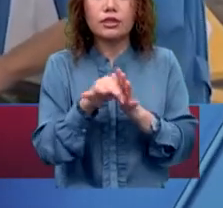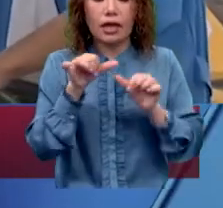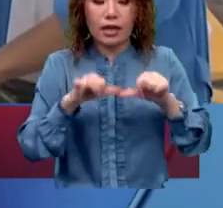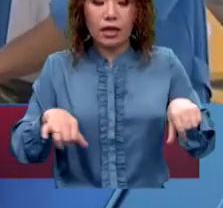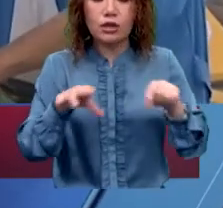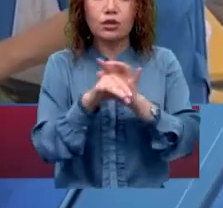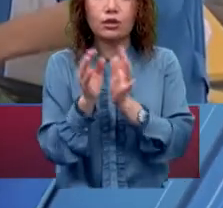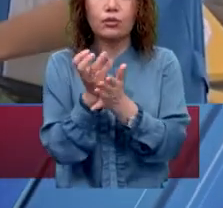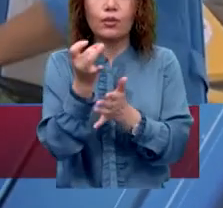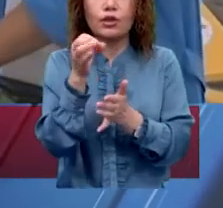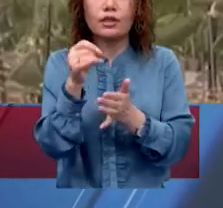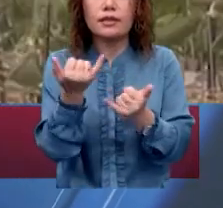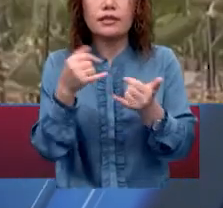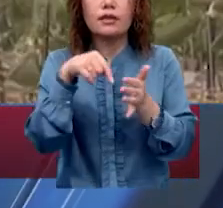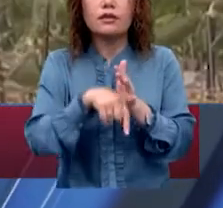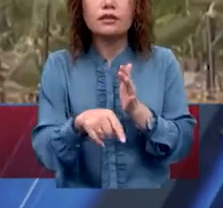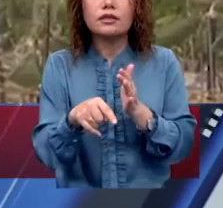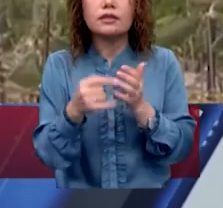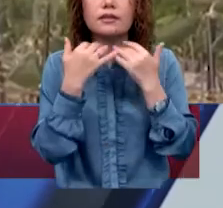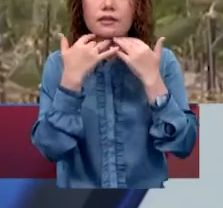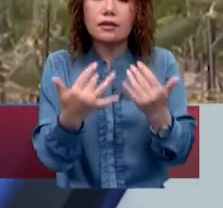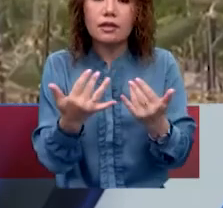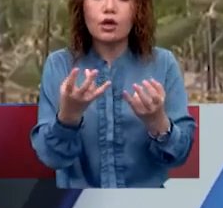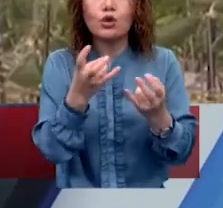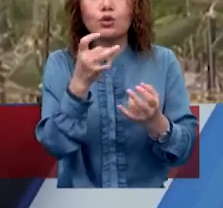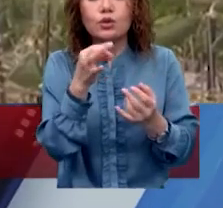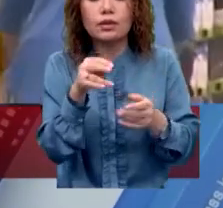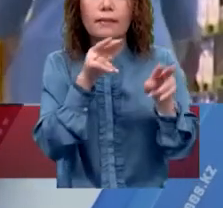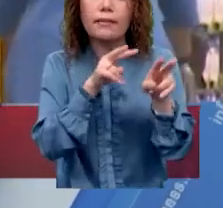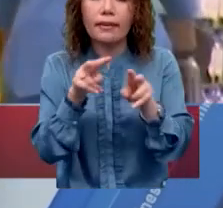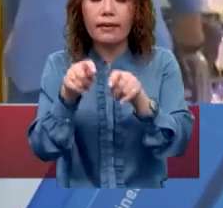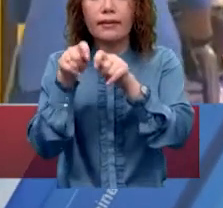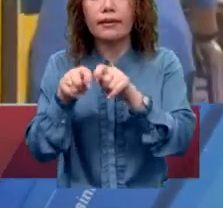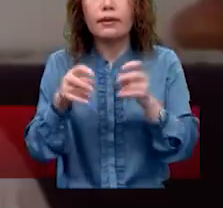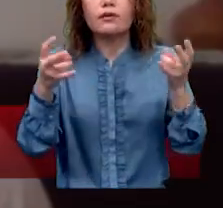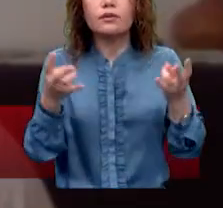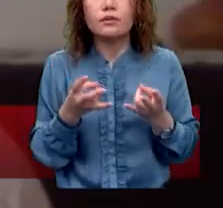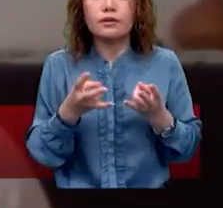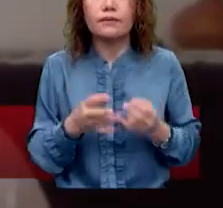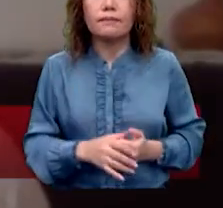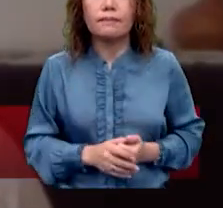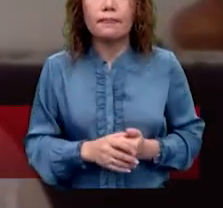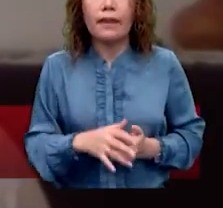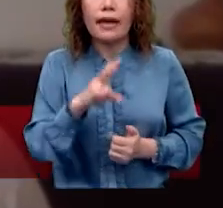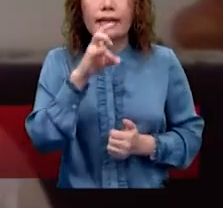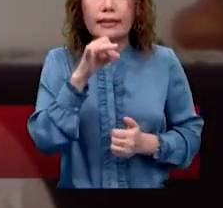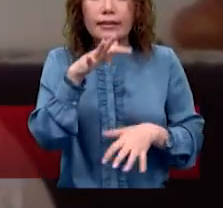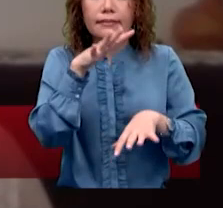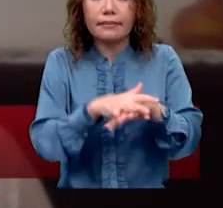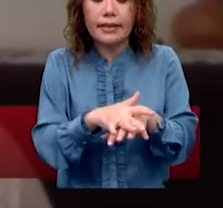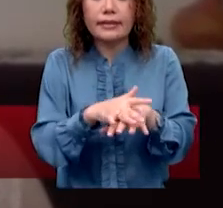үкіметте ішкі сұраныс пен ұсынысты қадағалау керек дегенді алға тартады. Нацбанк видя эти